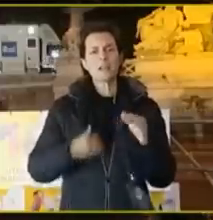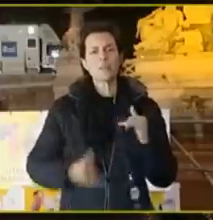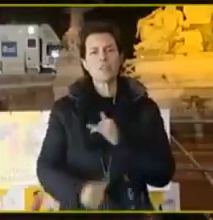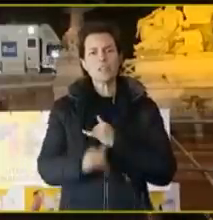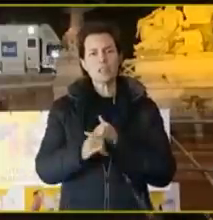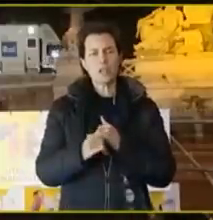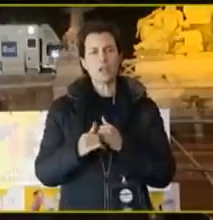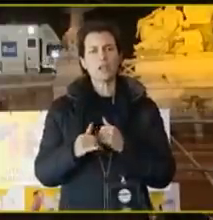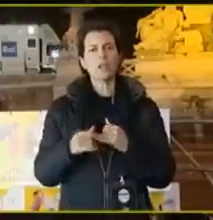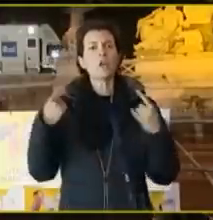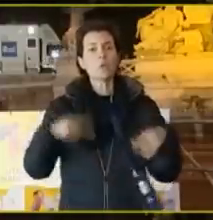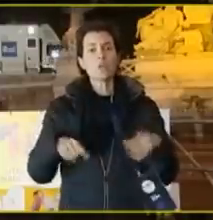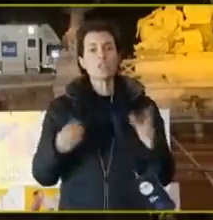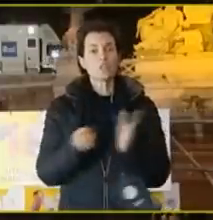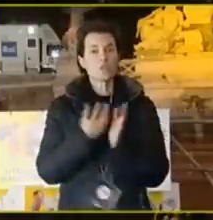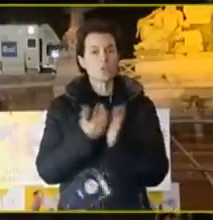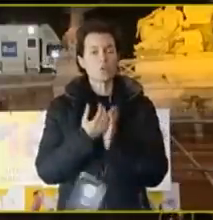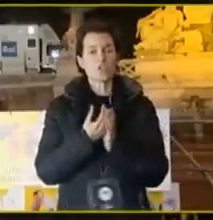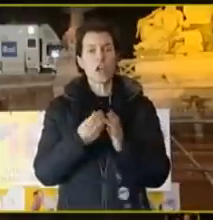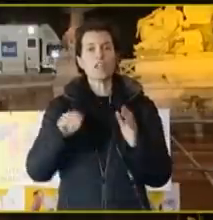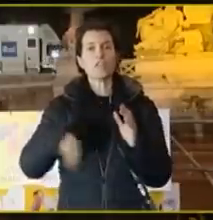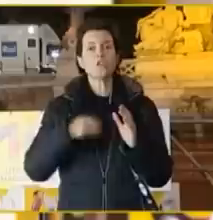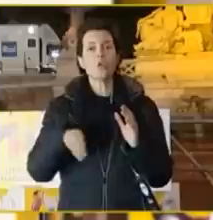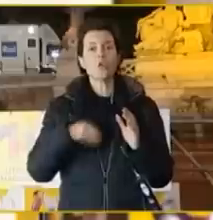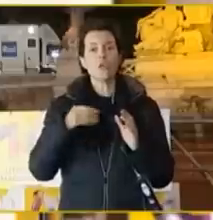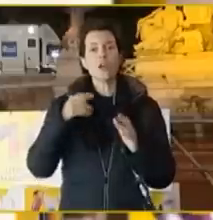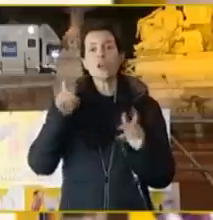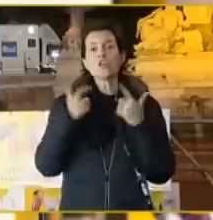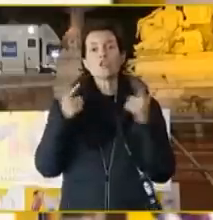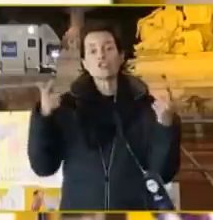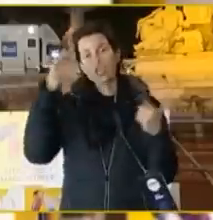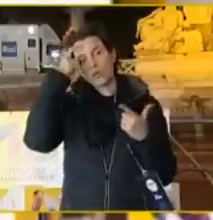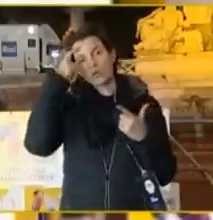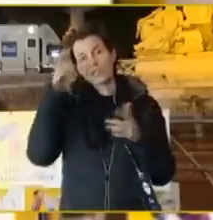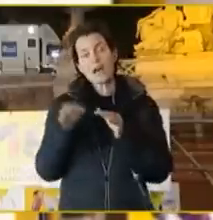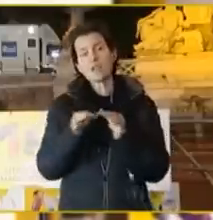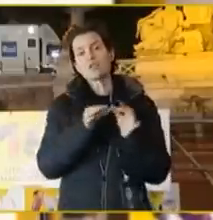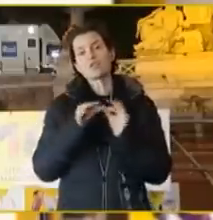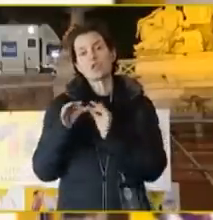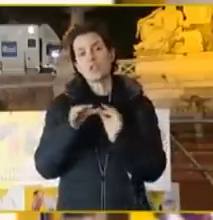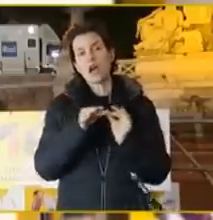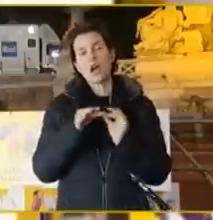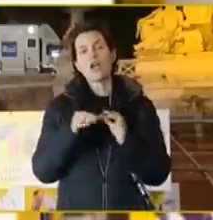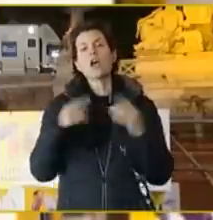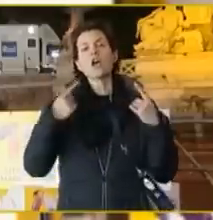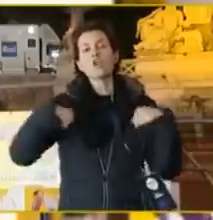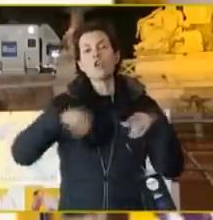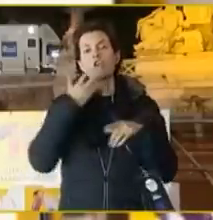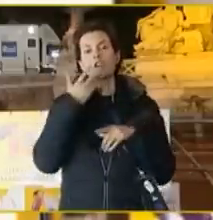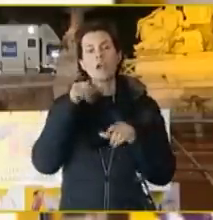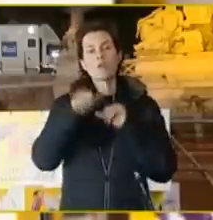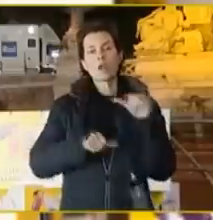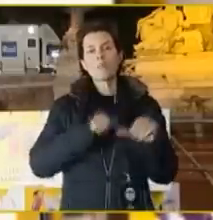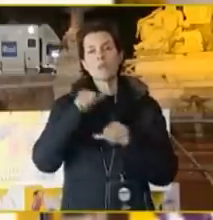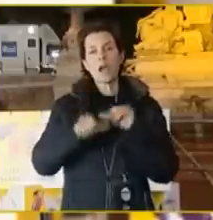succede in un paese dove non è mai stato lo Stato a essere solidale. Questo lo vogliamo e lo dobbiamo cambiare. Abbiamo lo spirito